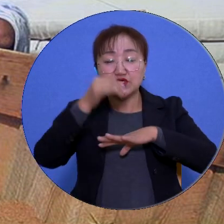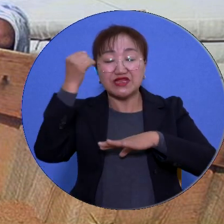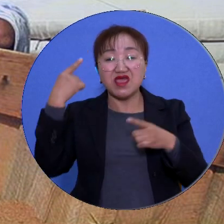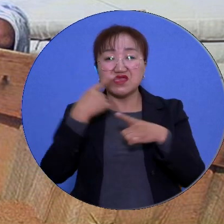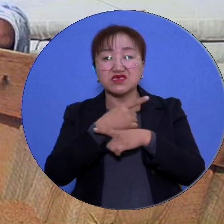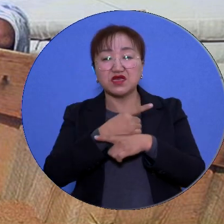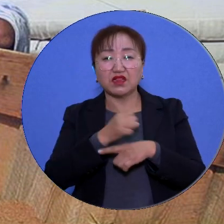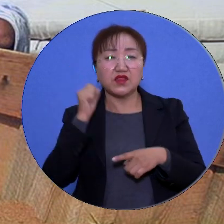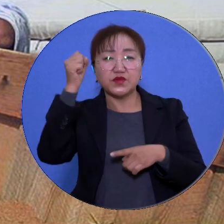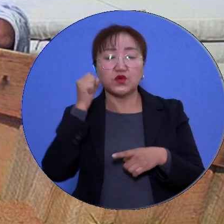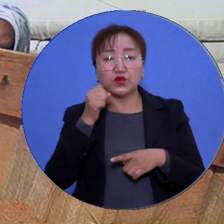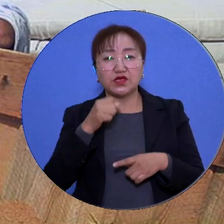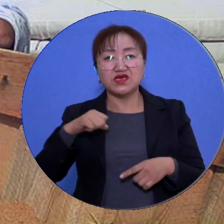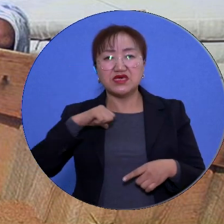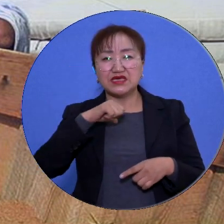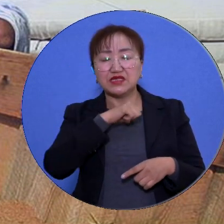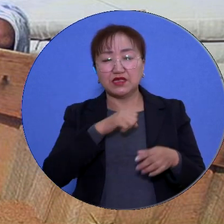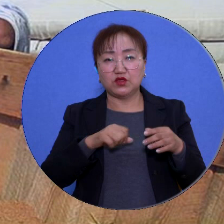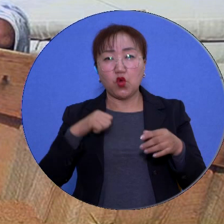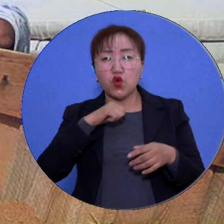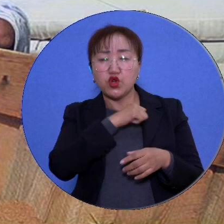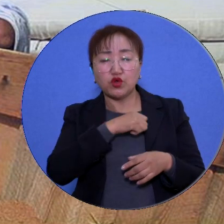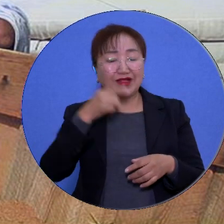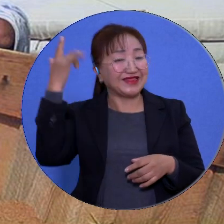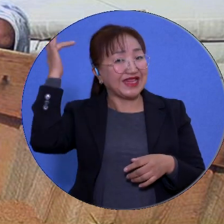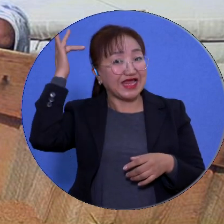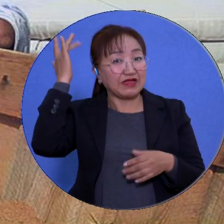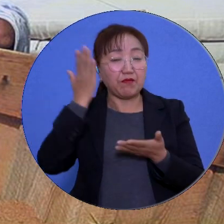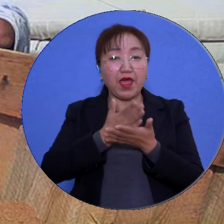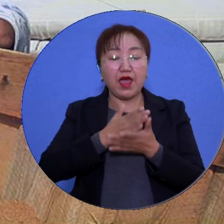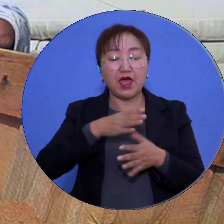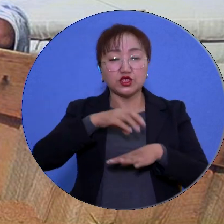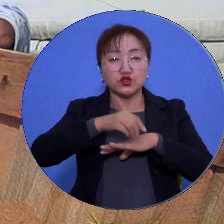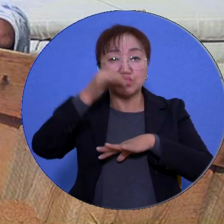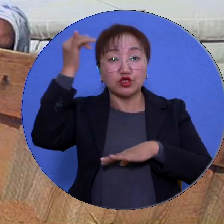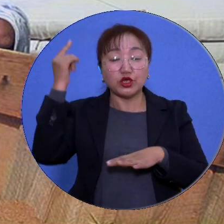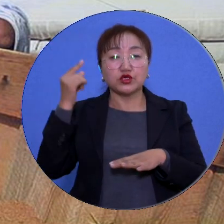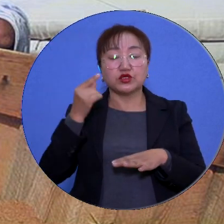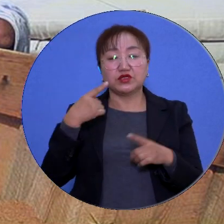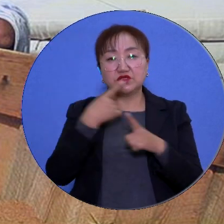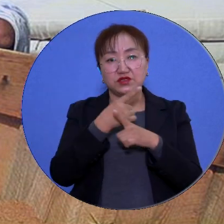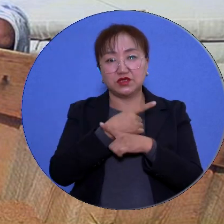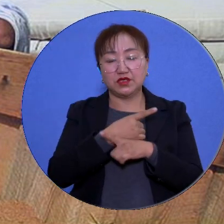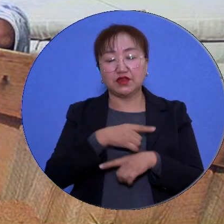эхлээ хүм бүр тарихандых цөлжилтээгээ тэмцэйгсэн өрээгар өөлээ төгсэгэээ.